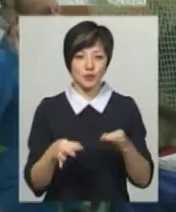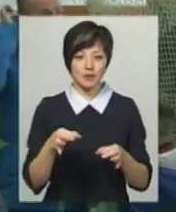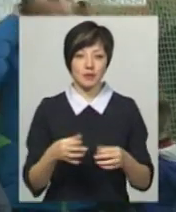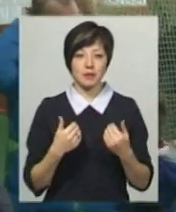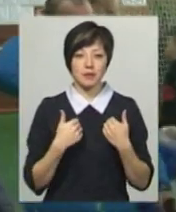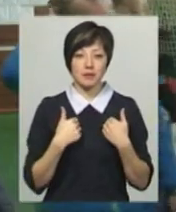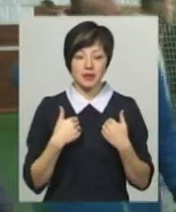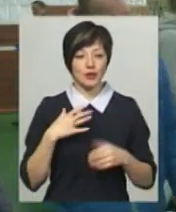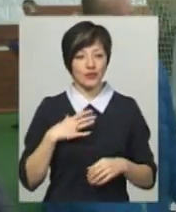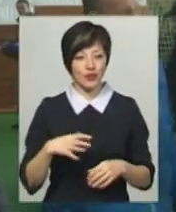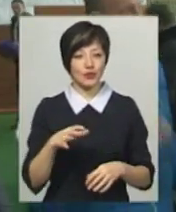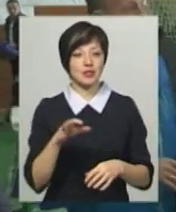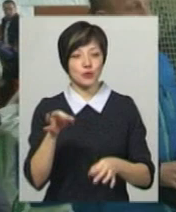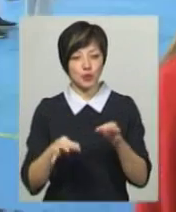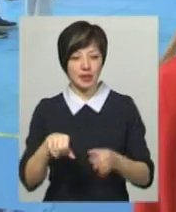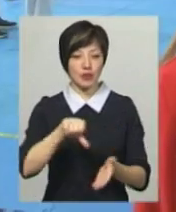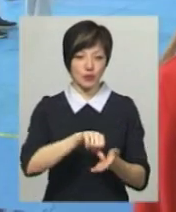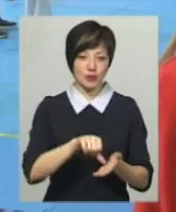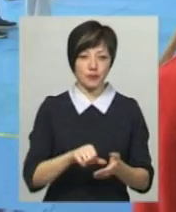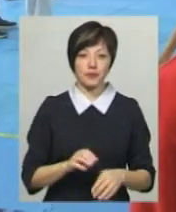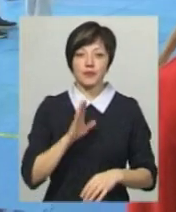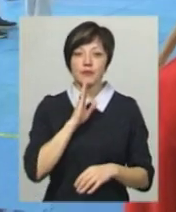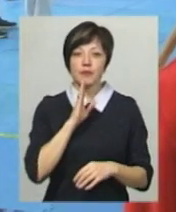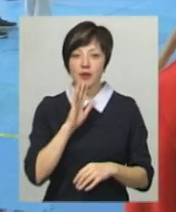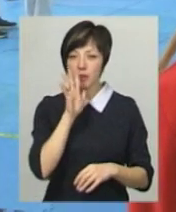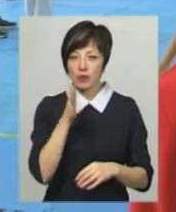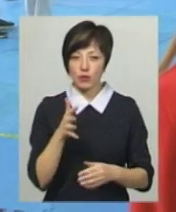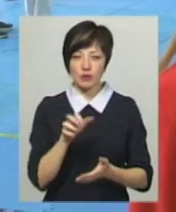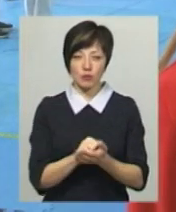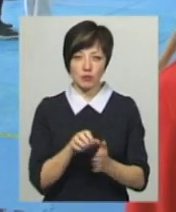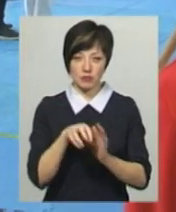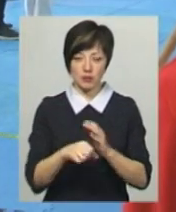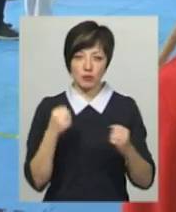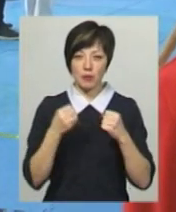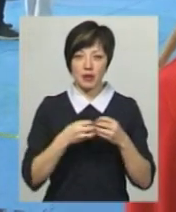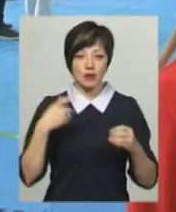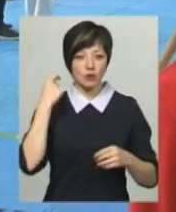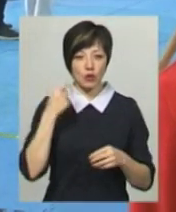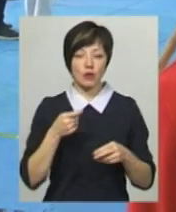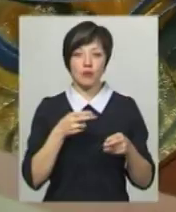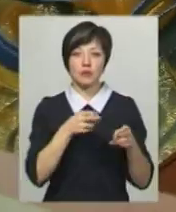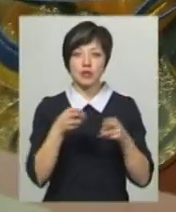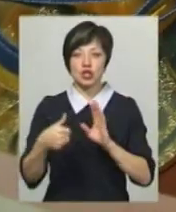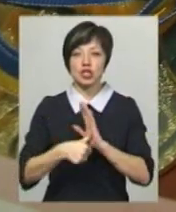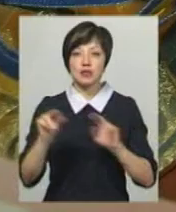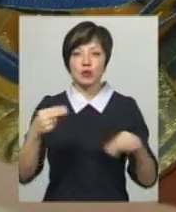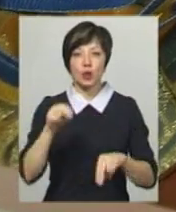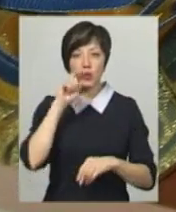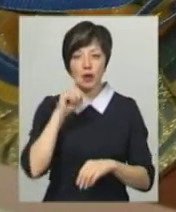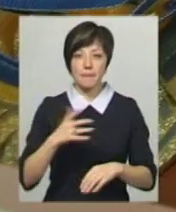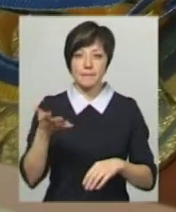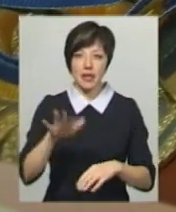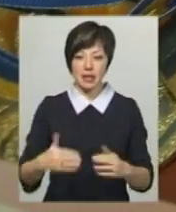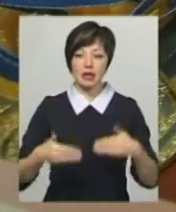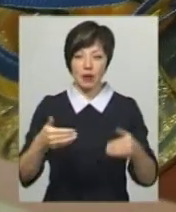Мені довелося їх судити і брати участь. Софія Сікорська 5 років у спорті. У свої 15 побувала на 6 чемпіонатах України, 5